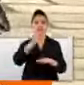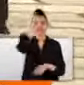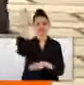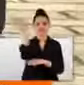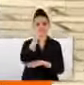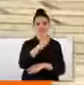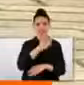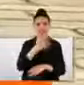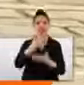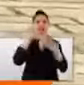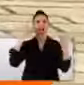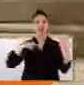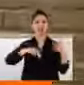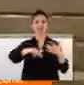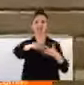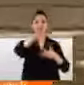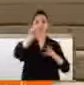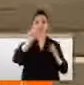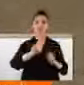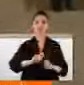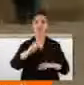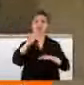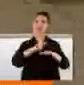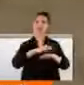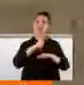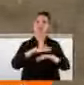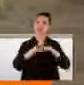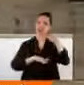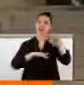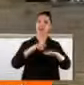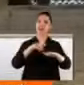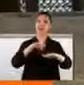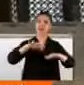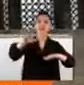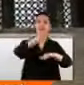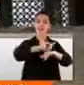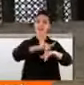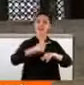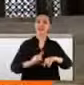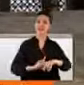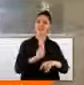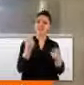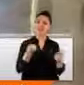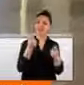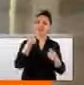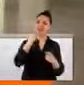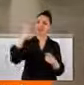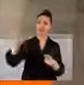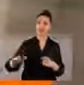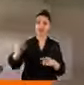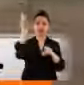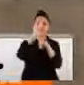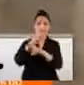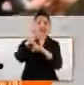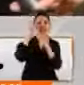bayrağı, aslanlı yolu başı dimdik yürüdü. Ağır ağır çıktı basamakları. Her saniyeyi dolu dolu yaşamaya çalıştı. Çünkü